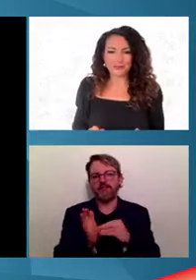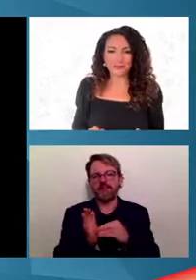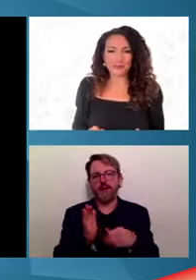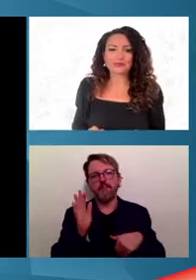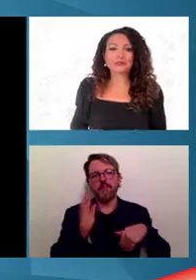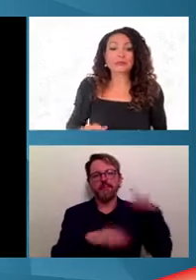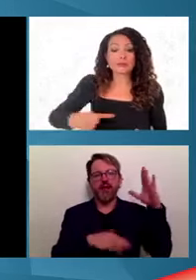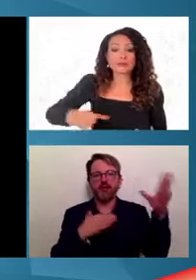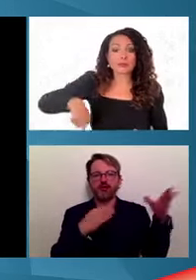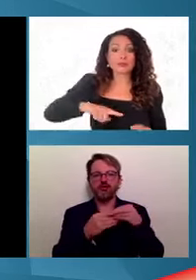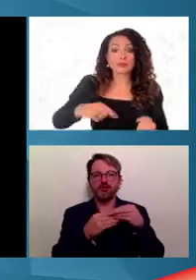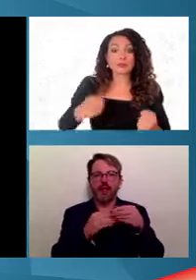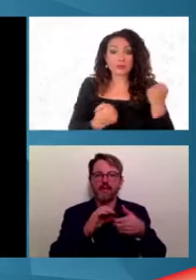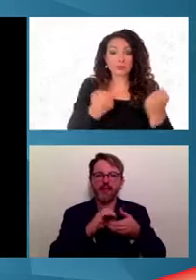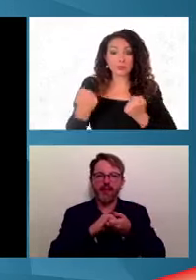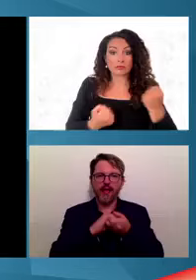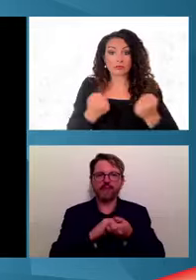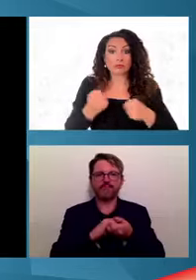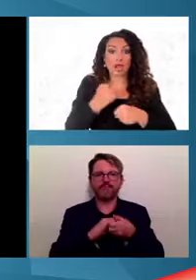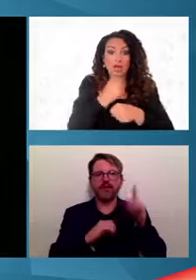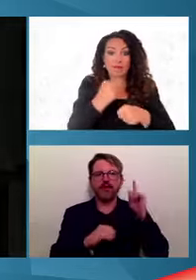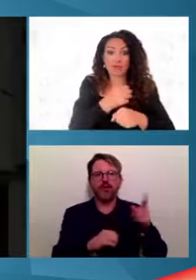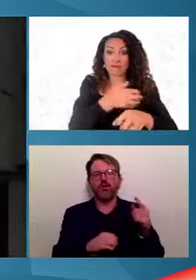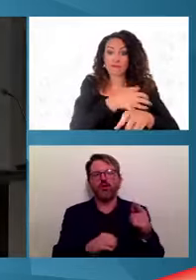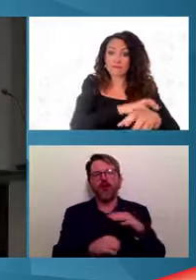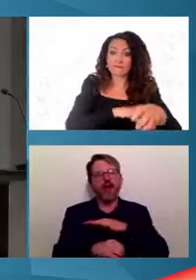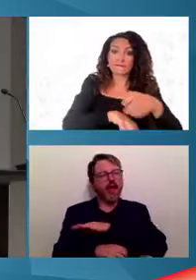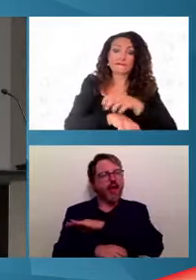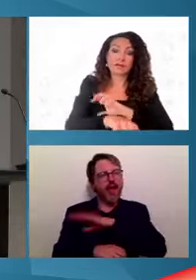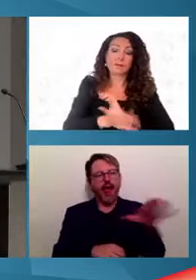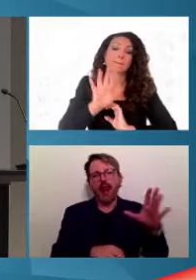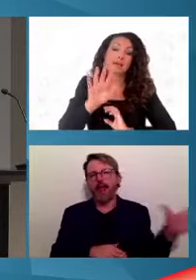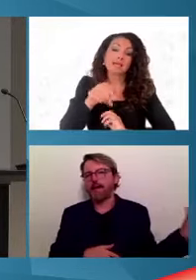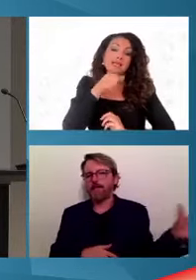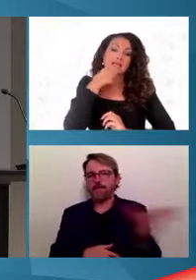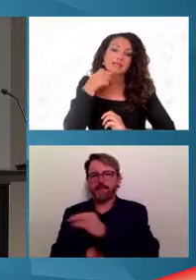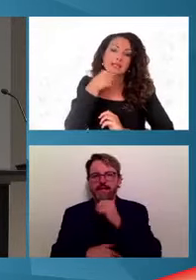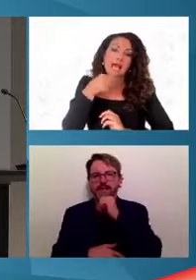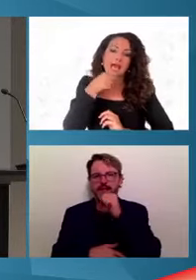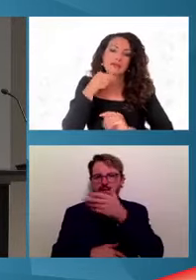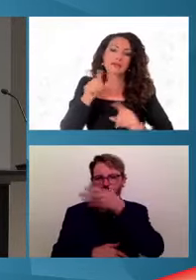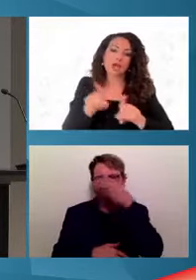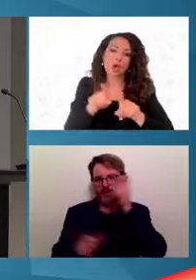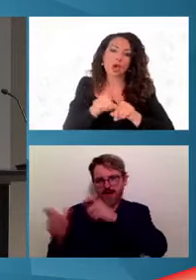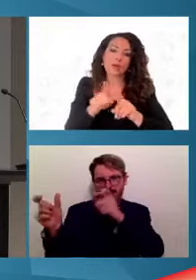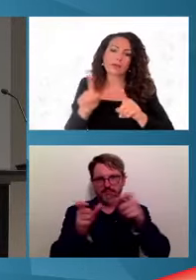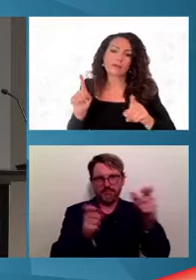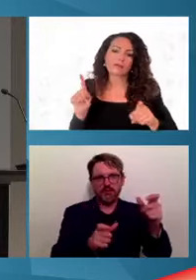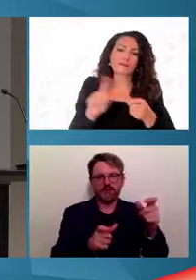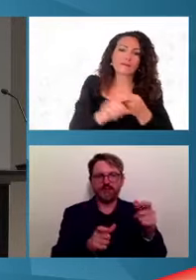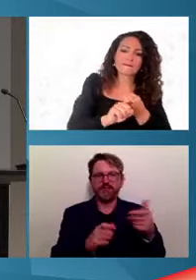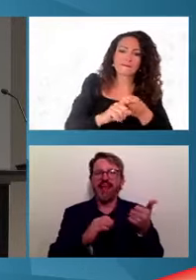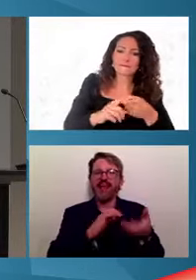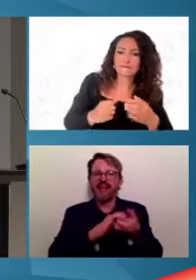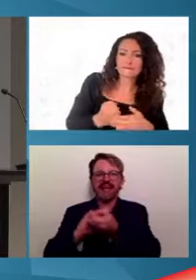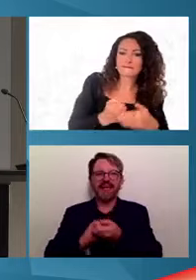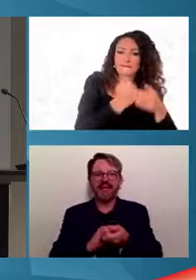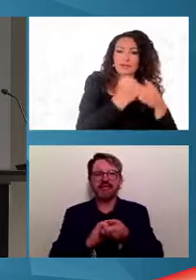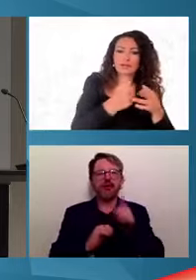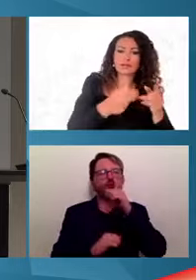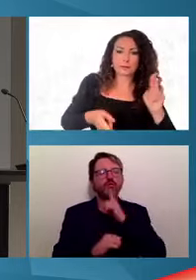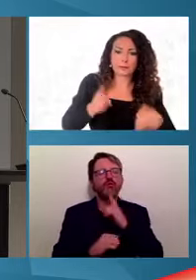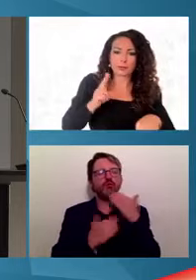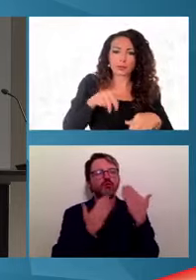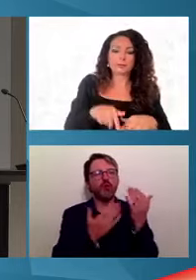Zusammenhalt, Solidarität und das Wichtigste, alle mitnehmen, alle mitnehmen. Eine Gesellschaft ist immer nur so stark wie der Schwächste. Und